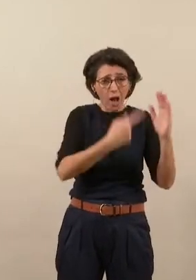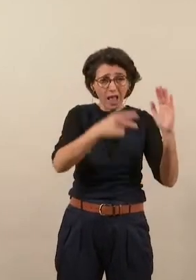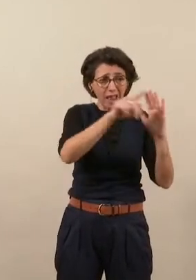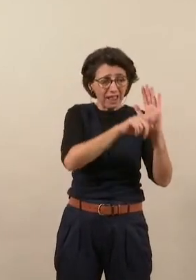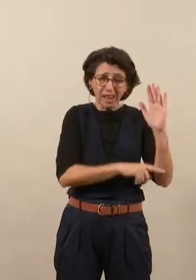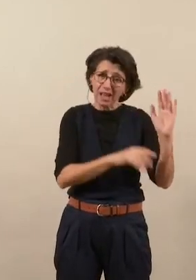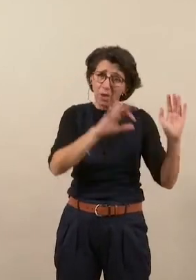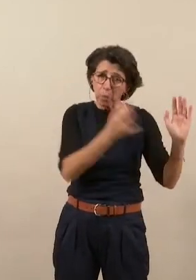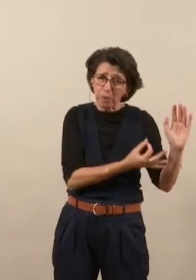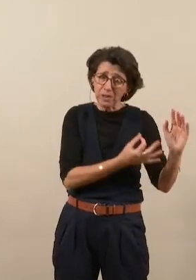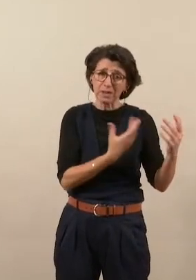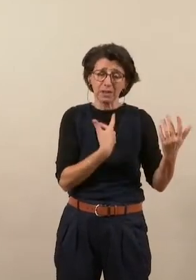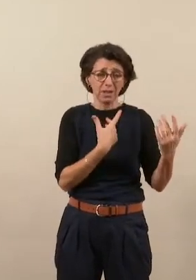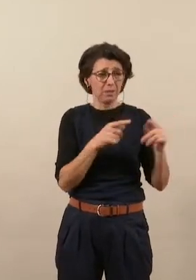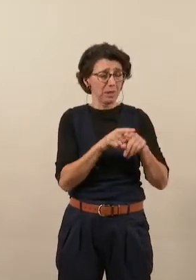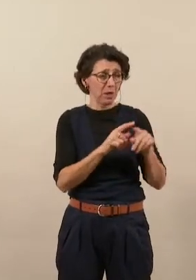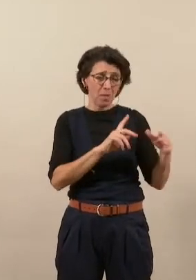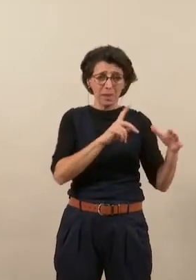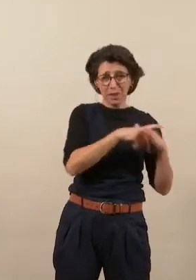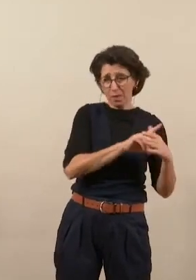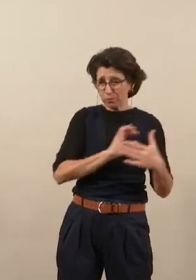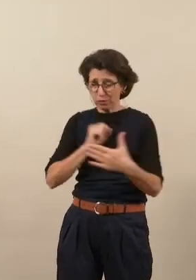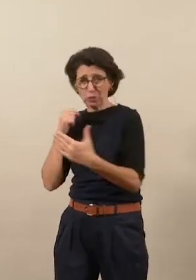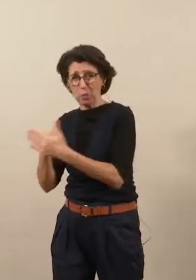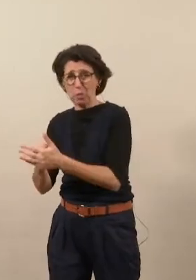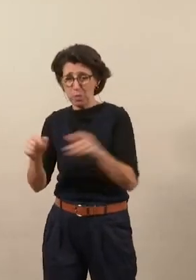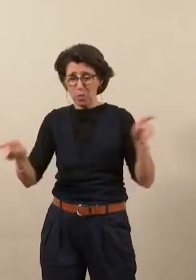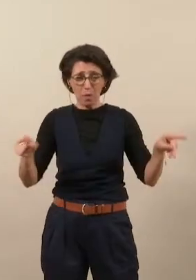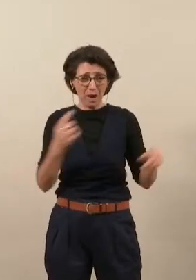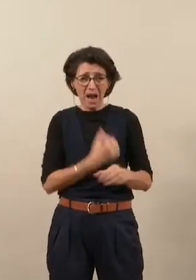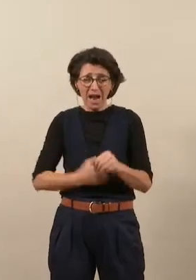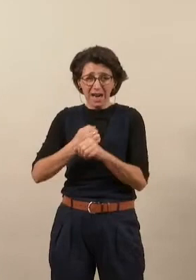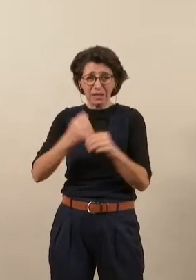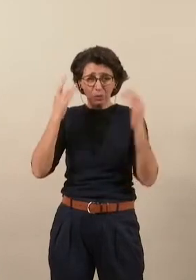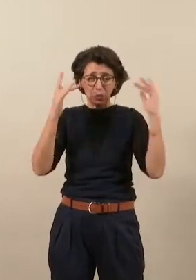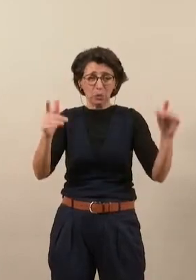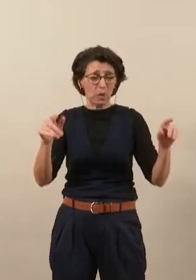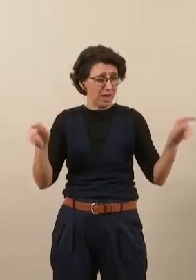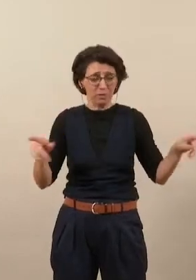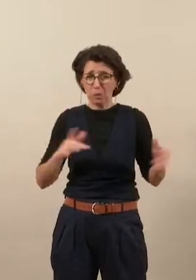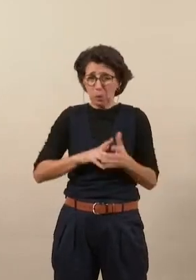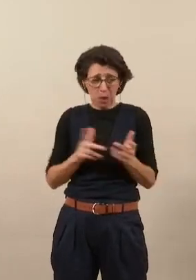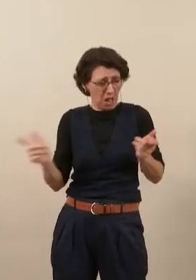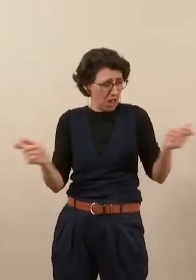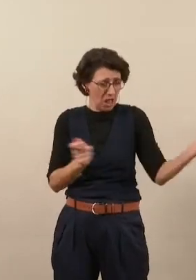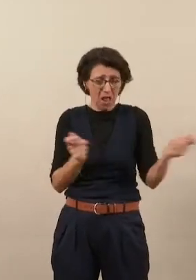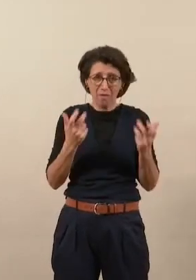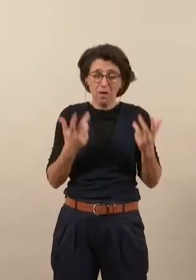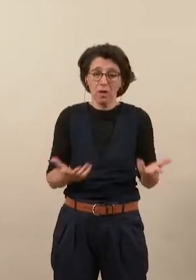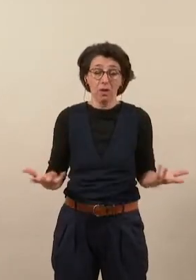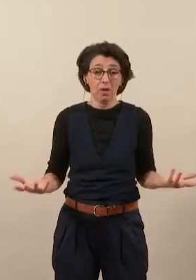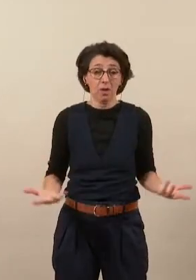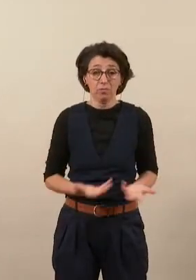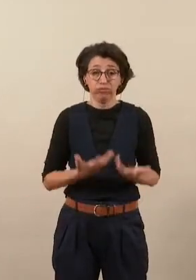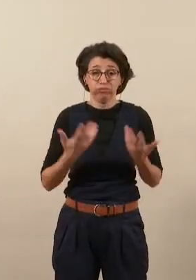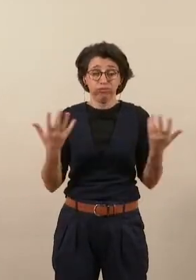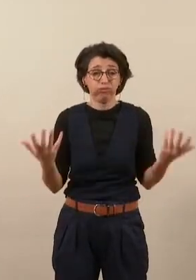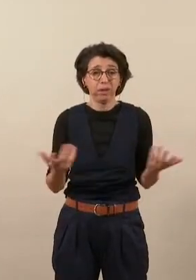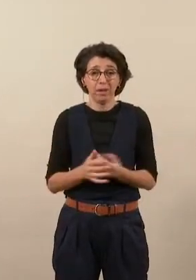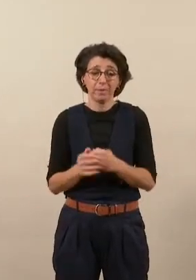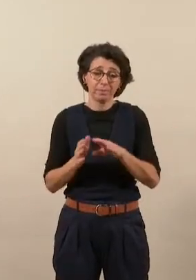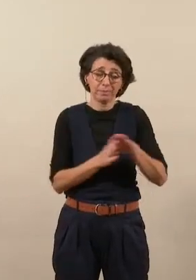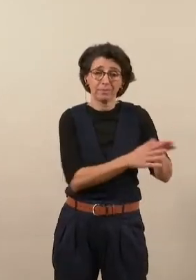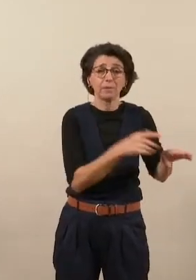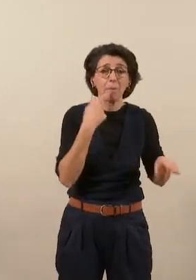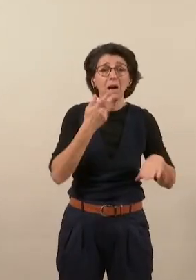en faire l'alpha et l'oméga de toute création culturelle, il y a un monde. Vous parlez du théâtre,